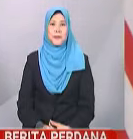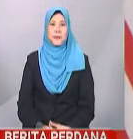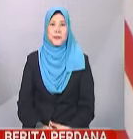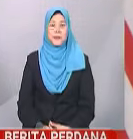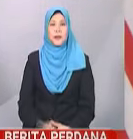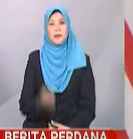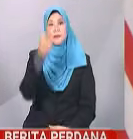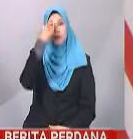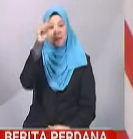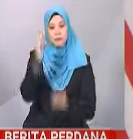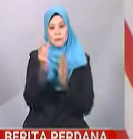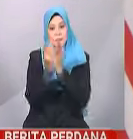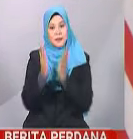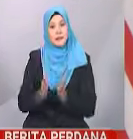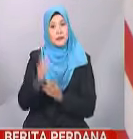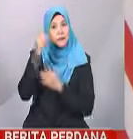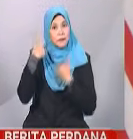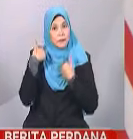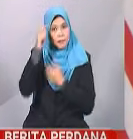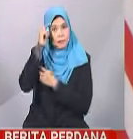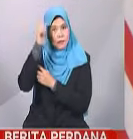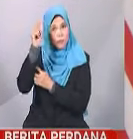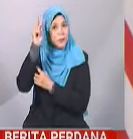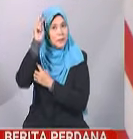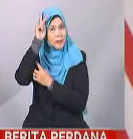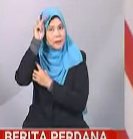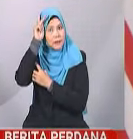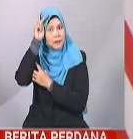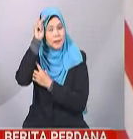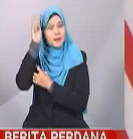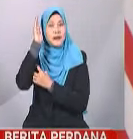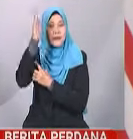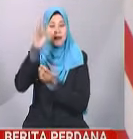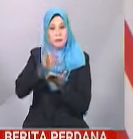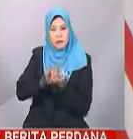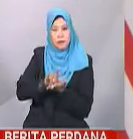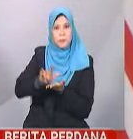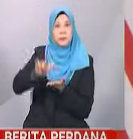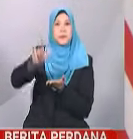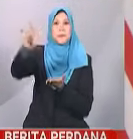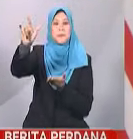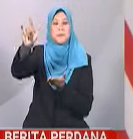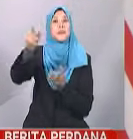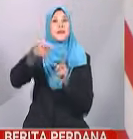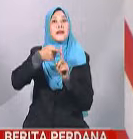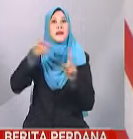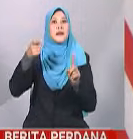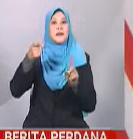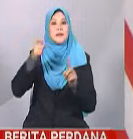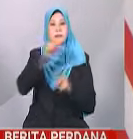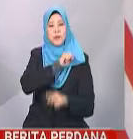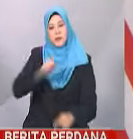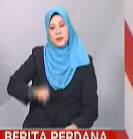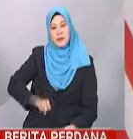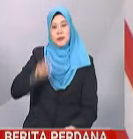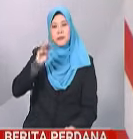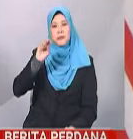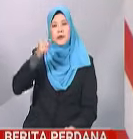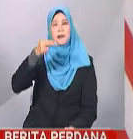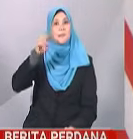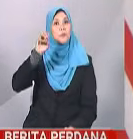Bagi pelajar yang berada di Terengganu dan Kelantan, akan diterbangkan dari lapangan terbang Sultan Mahmud, Kuala